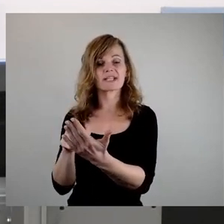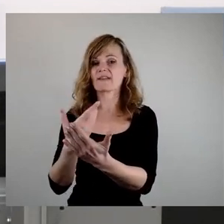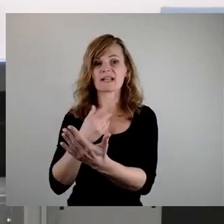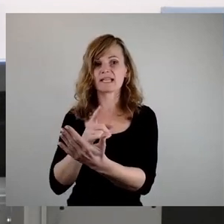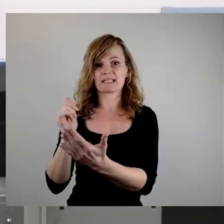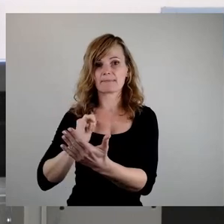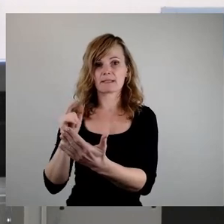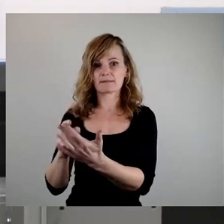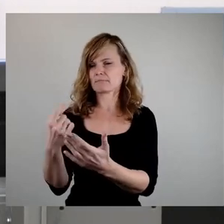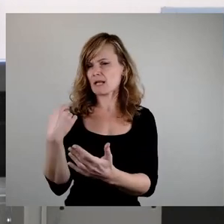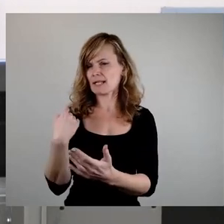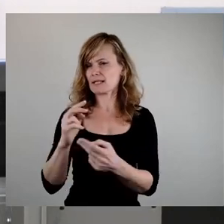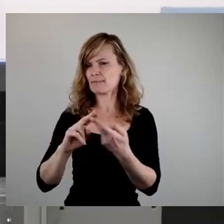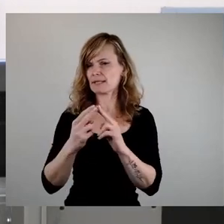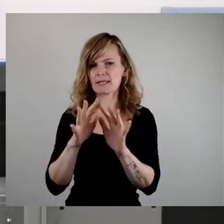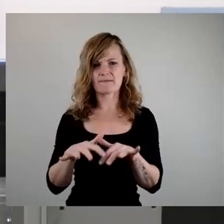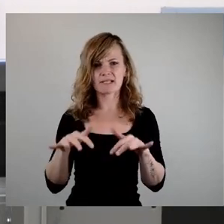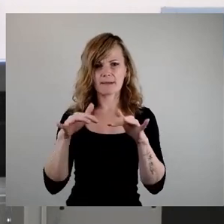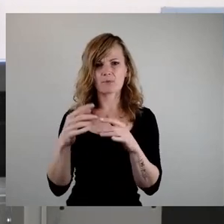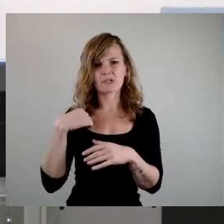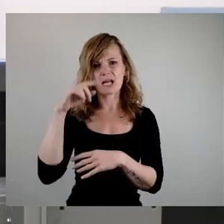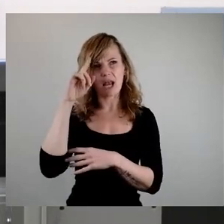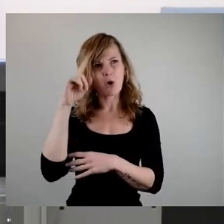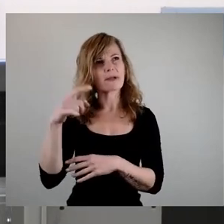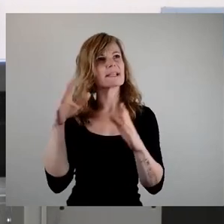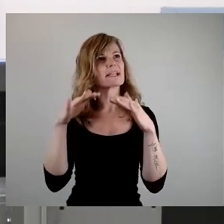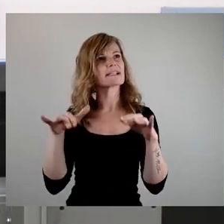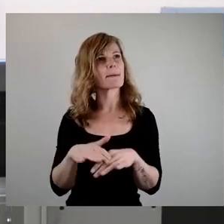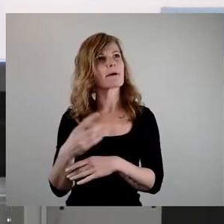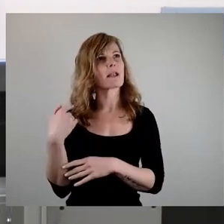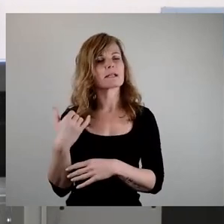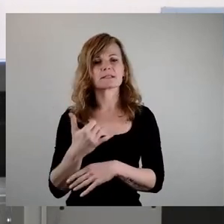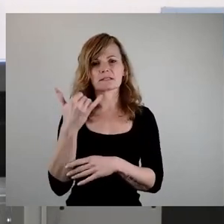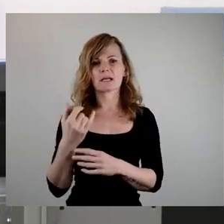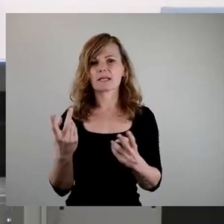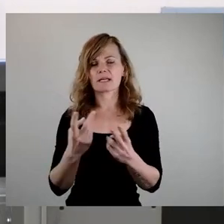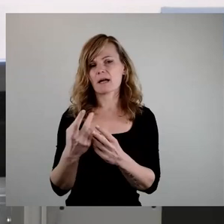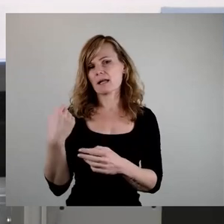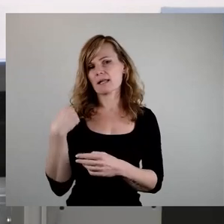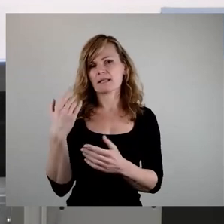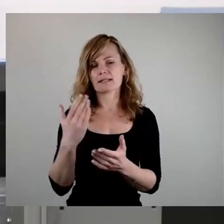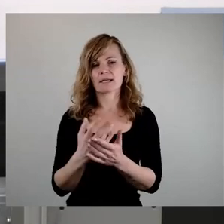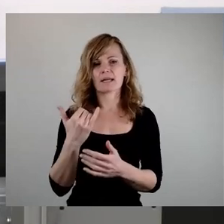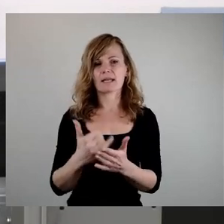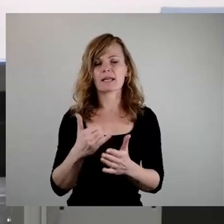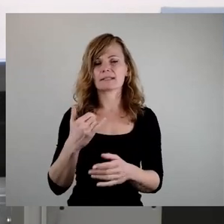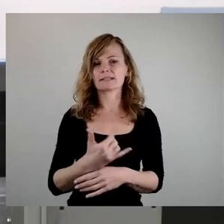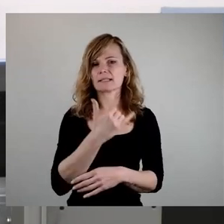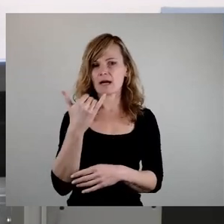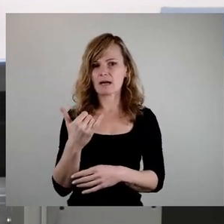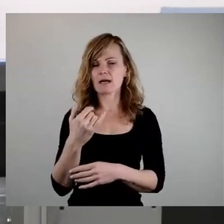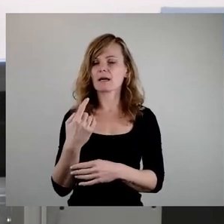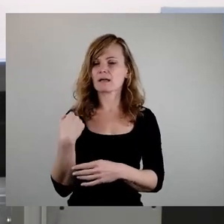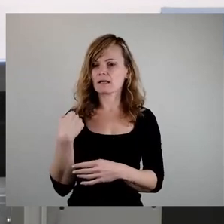im Dezember, war es glaube ich letzten Jahres, Dezember oder? Egal, also jedenfalls Ende letzten Jahres dann, sich dann, sag ich mal, endlich wieder entschlossen